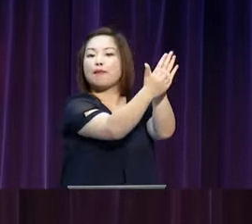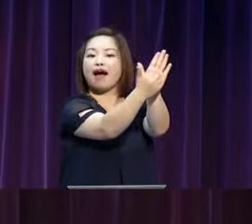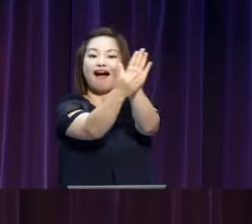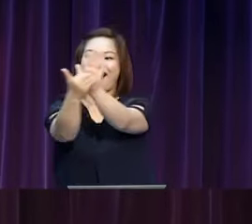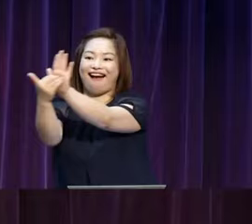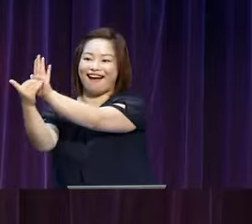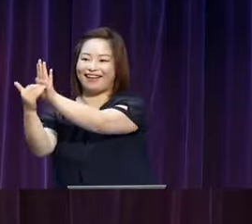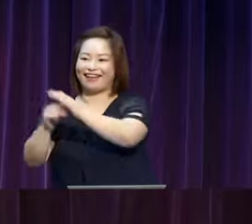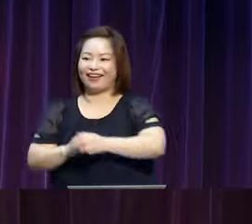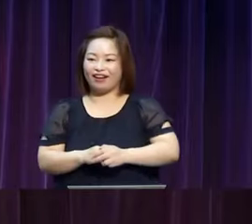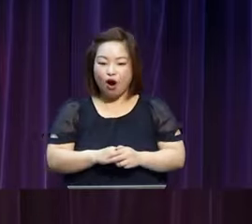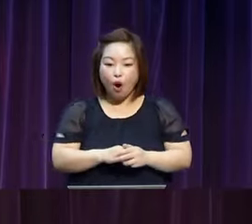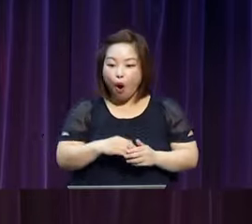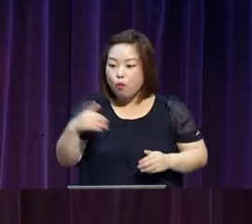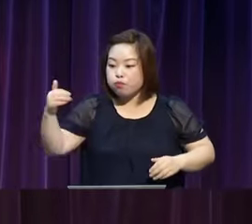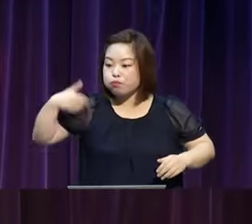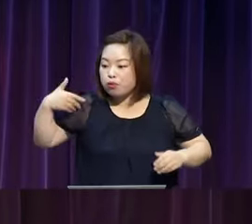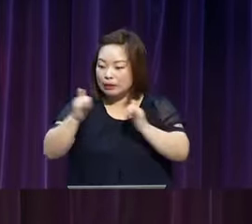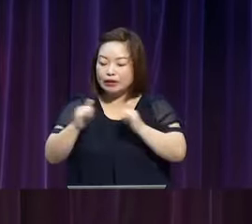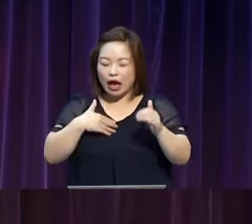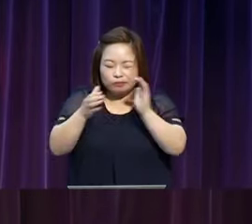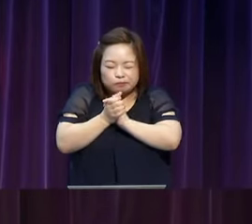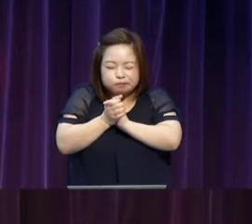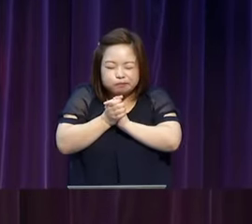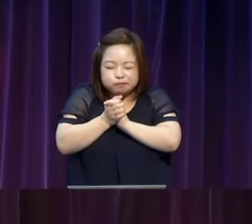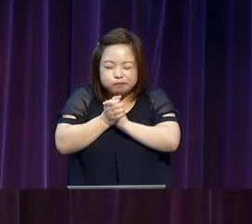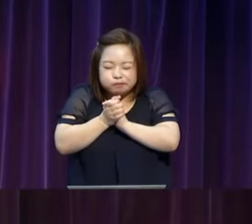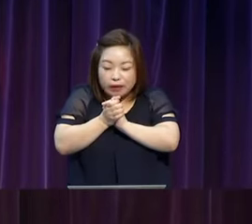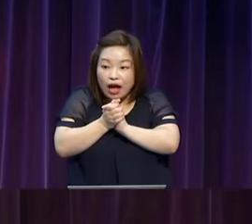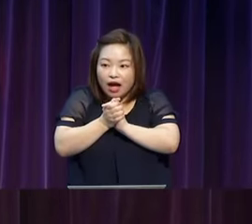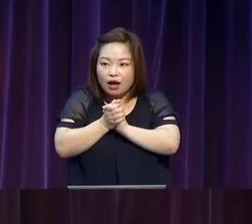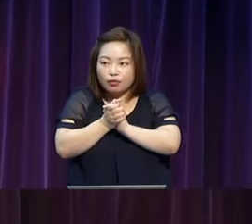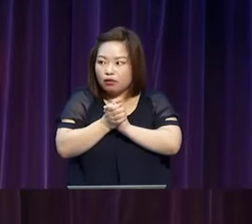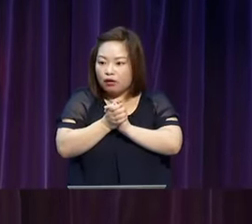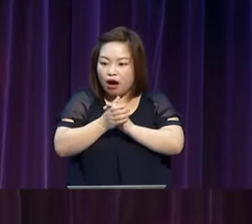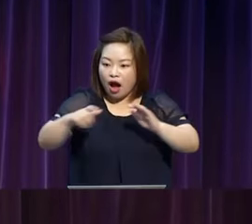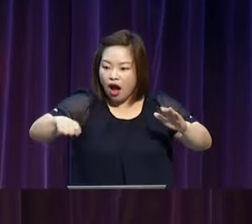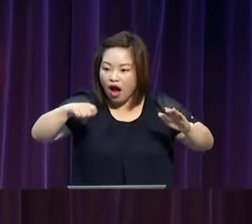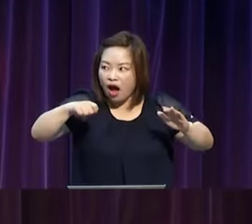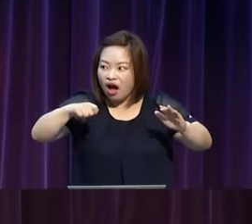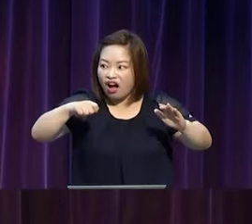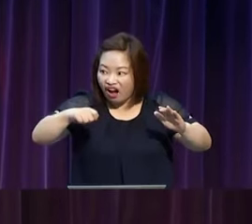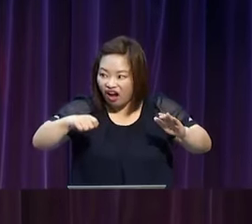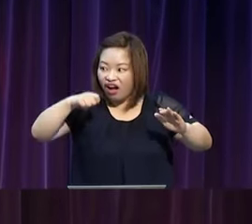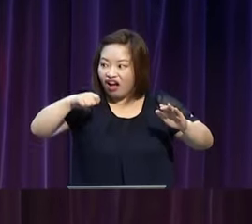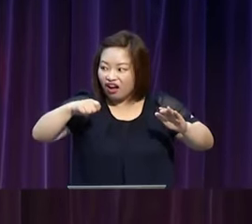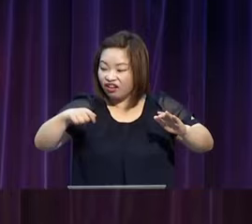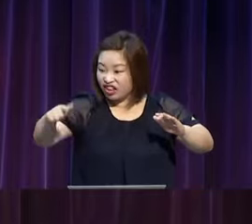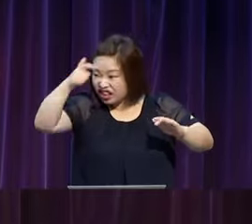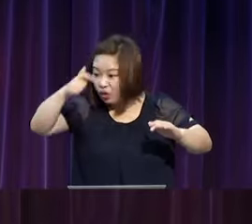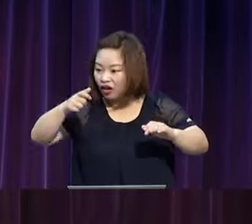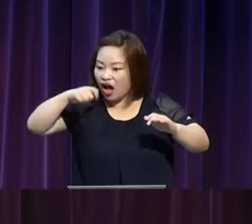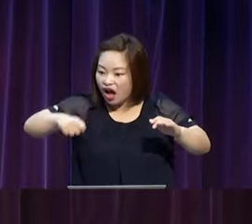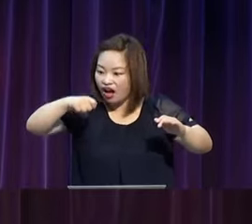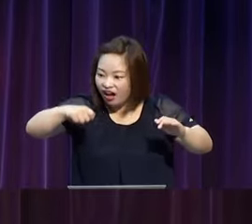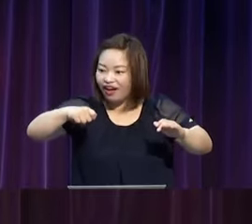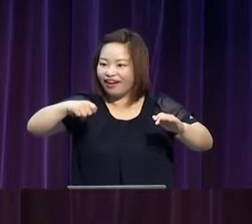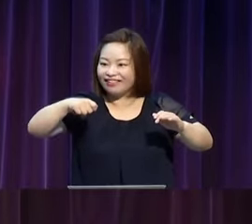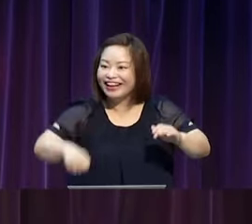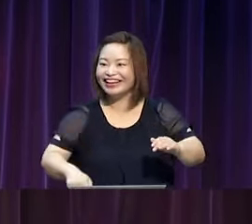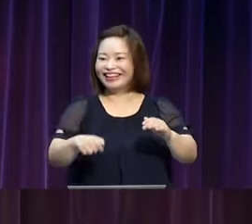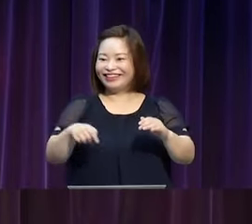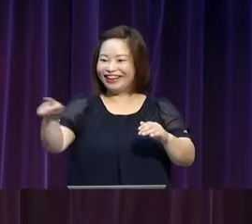모르는 사람이 밥 먹으려고 그러는데 기도 딱 하면 움찔하잖아요. 그죠? 같이 밥 먹으려고 앉아가지고 막 먹으려고